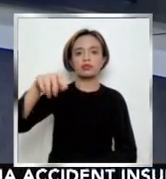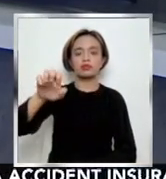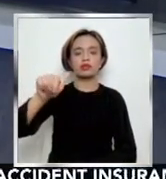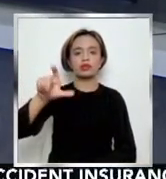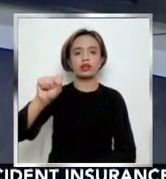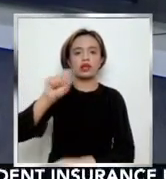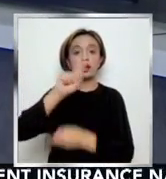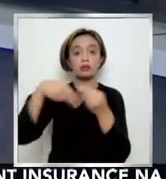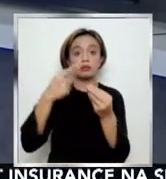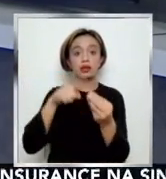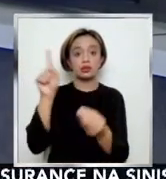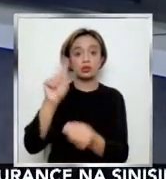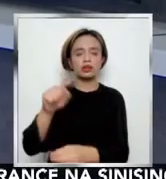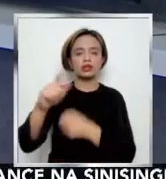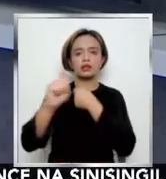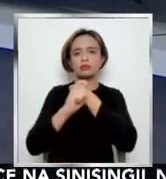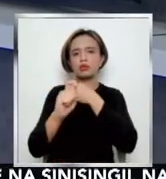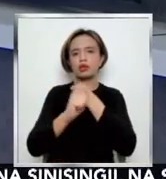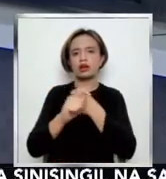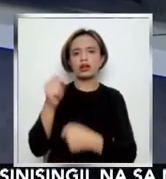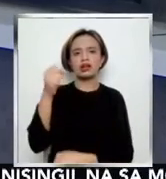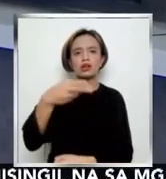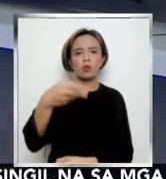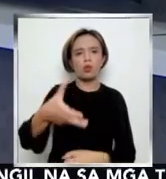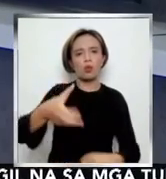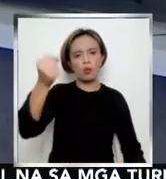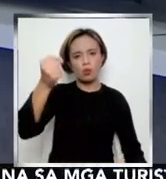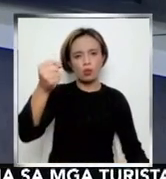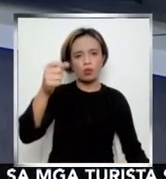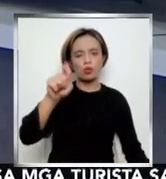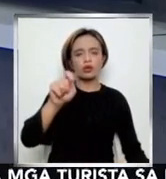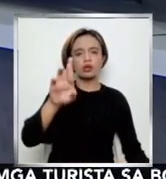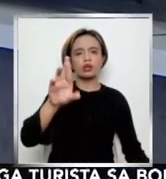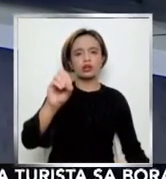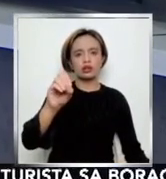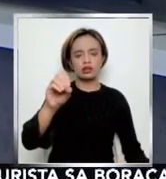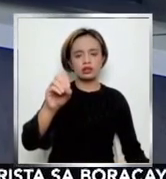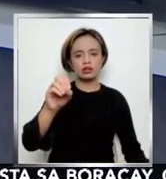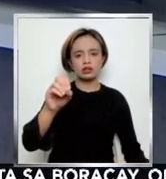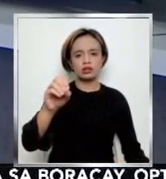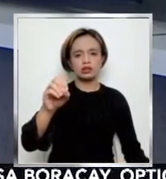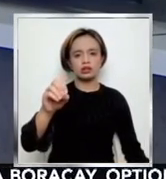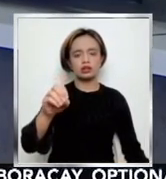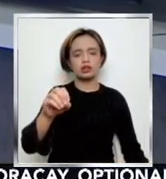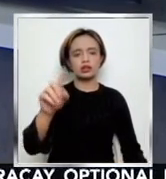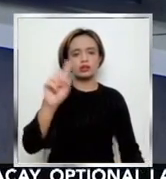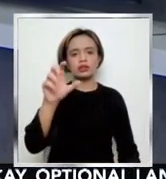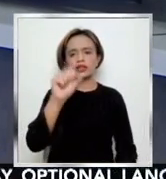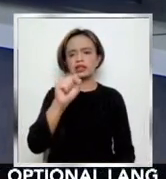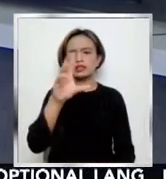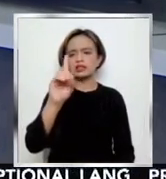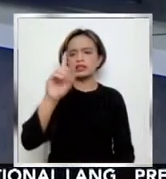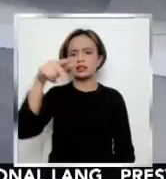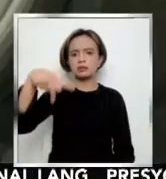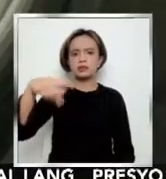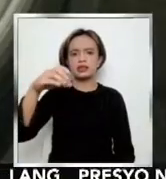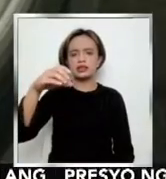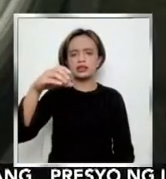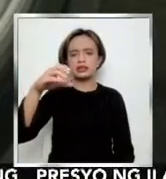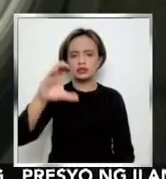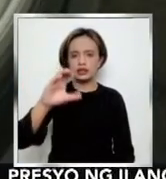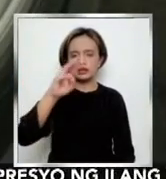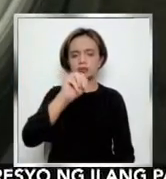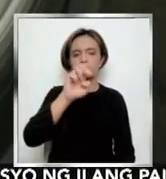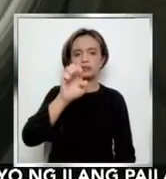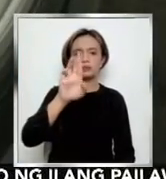Order, TRO, kaugnay sa kasunduan ng South Premier Power Corporation o SPPC at ng Meralco. Ayon po sa